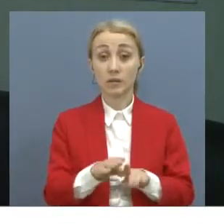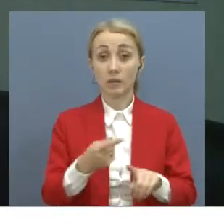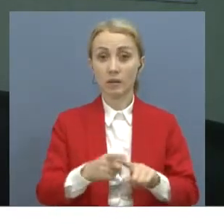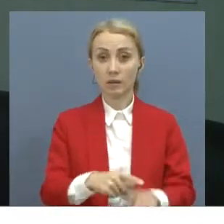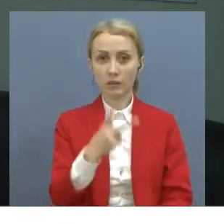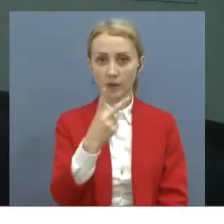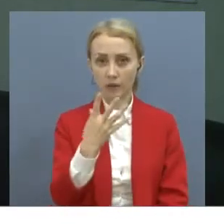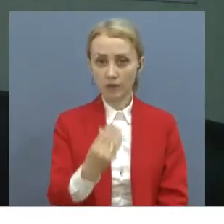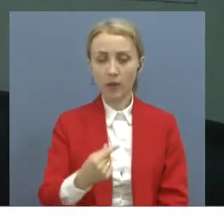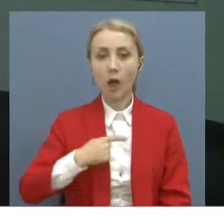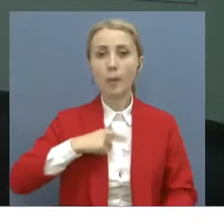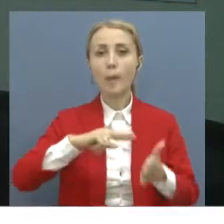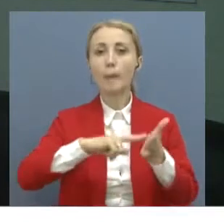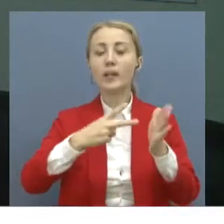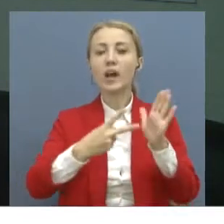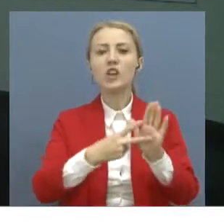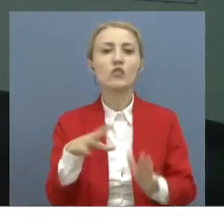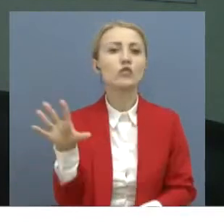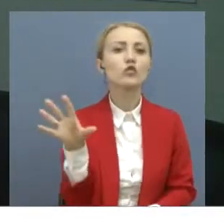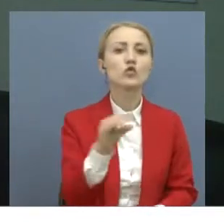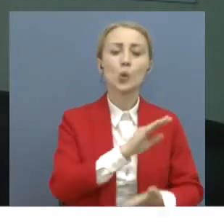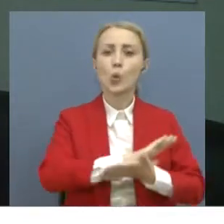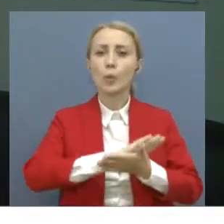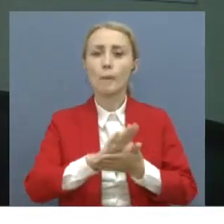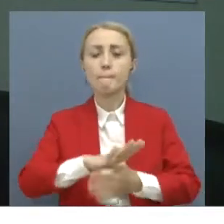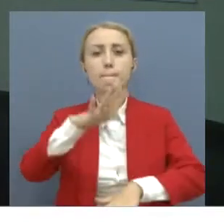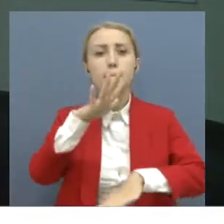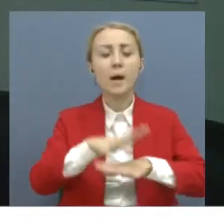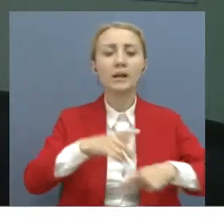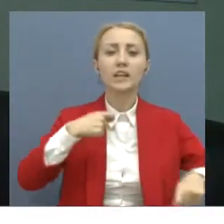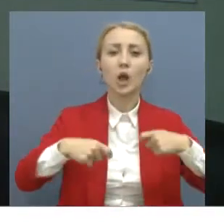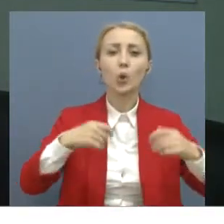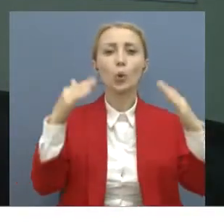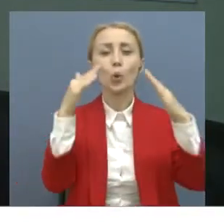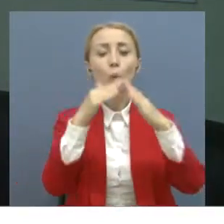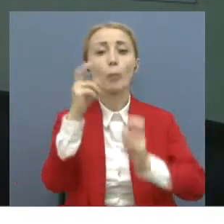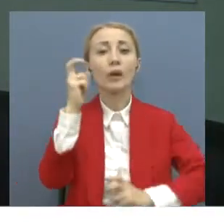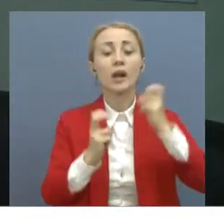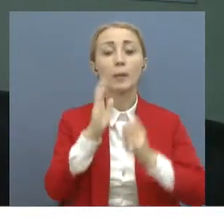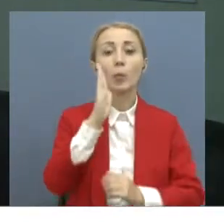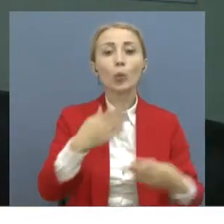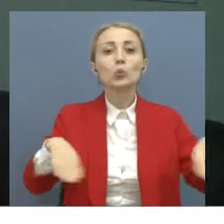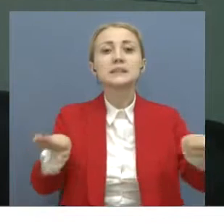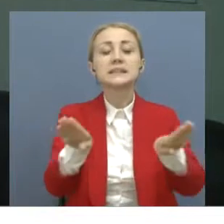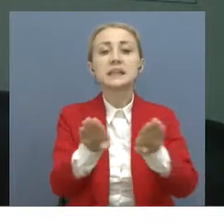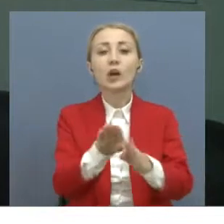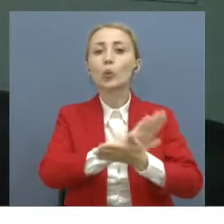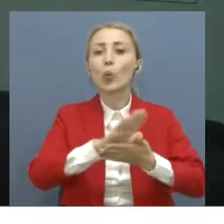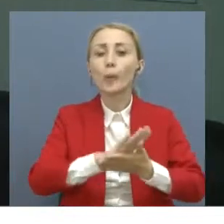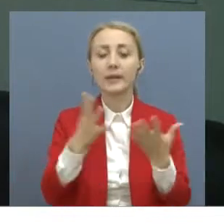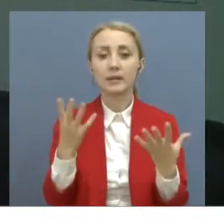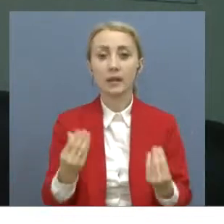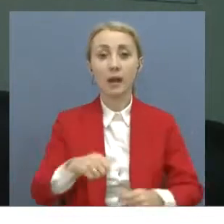көп кәсіпорын онсыз да жабық болады. Біз 2 күндік демалысты дезинфекциялық шаралар өткізу үшін жариялап отырмыз. Банк, сауда